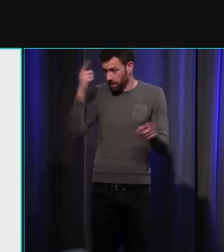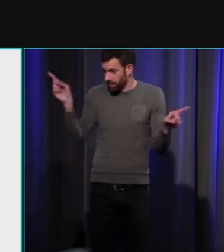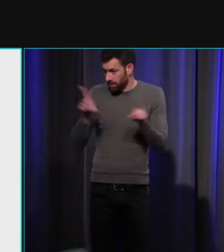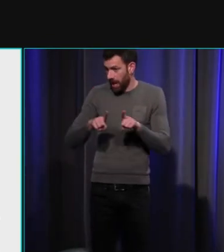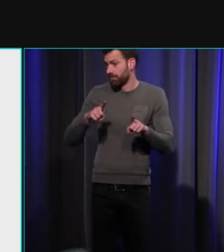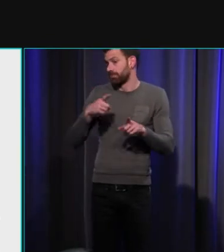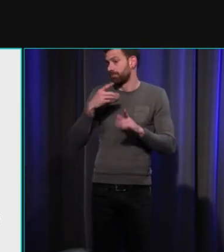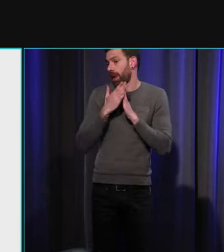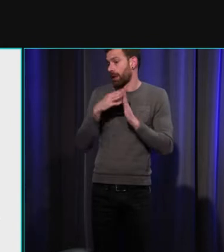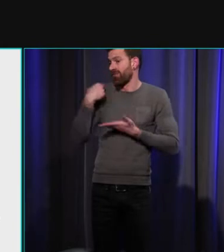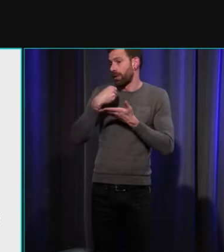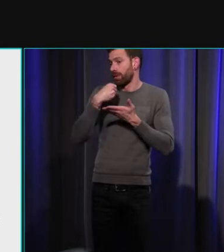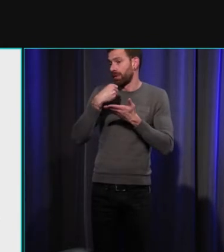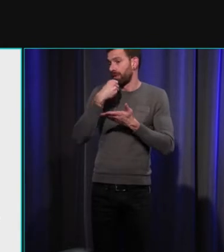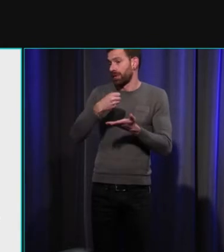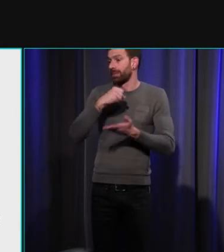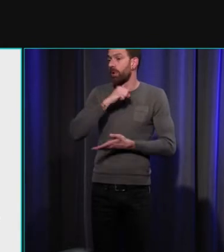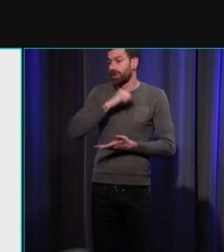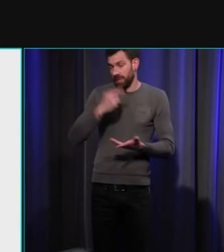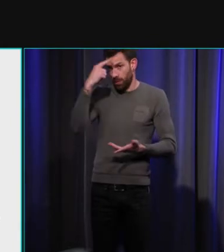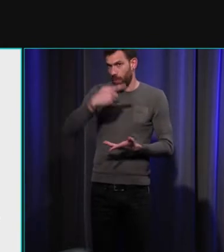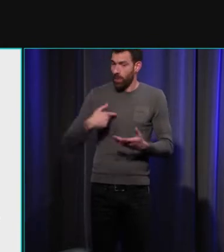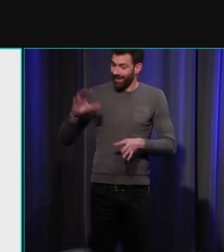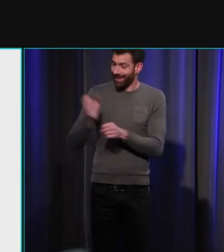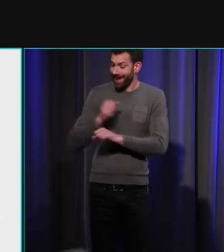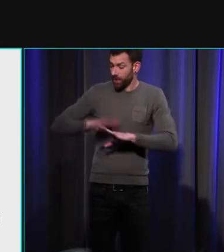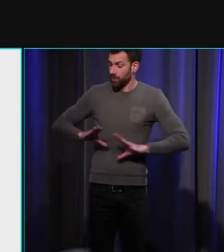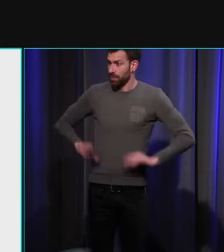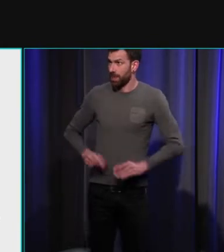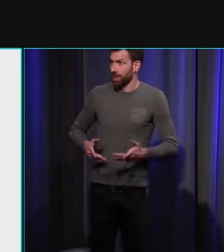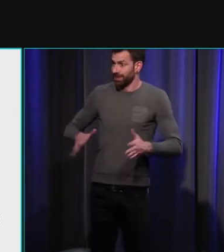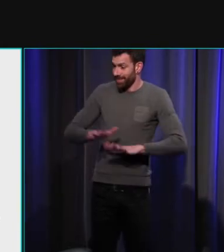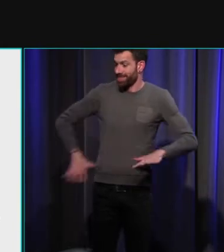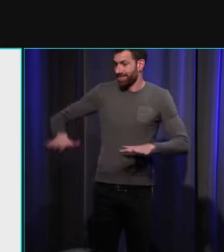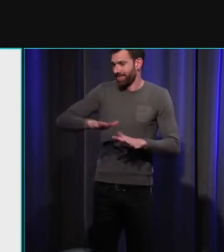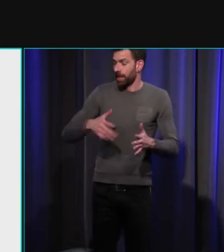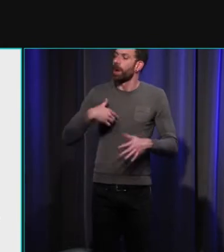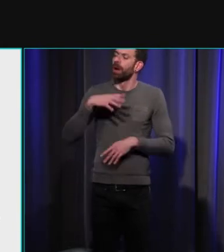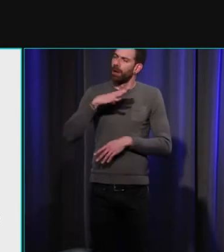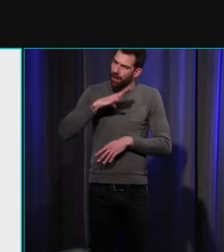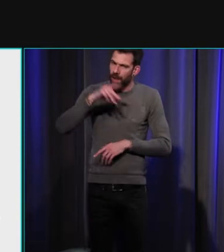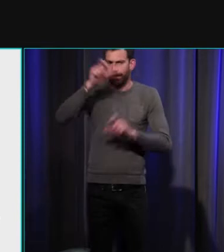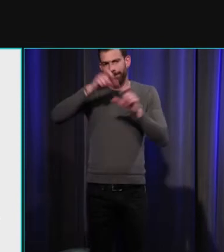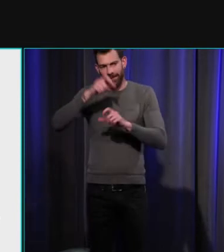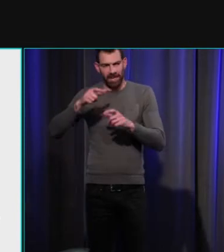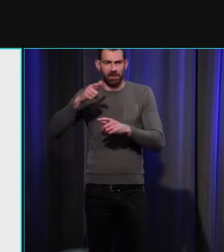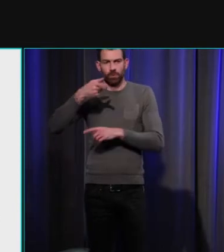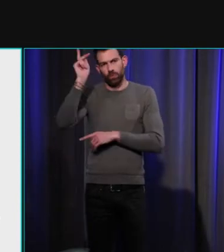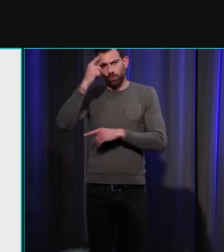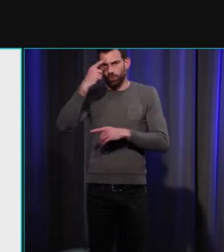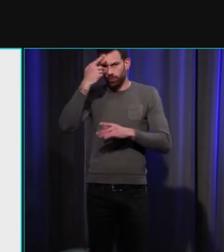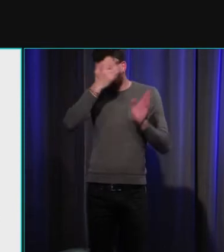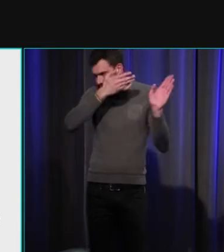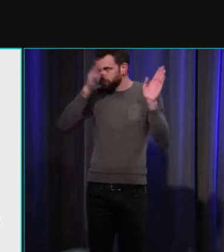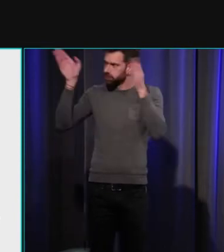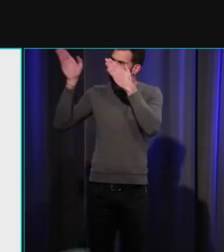doit se faire sur terre mais il ya des gens qui reviennent à l'essentiel à la conscience individuelle du chrétien parce que un